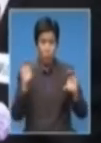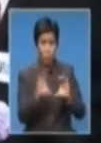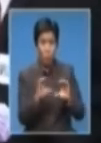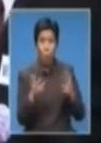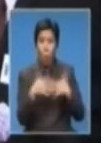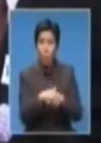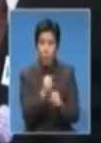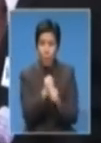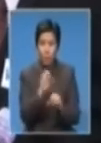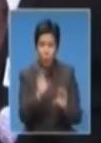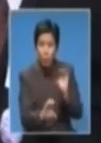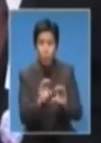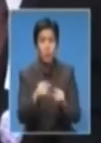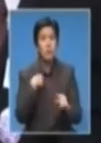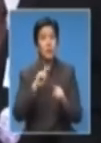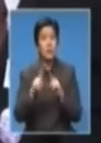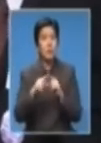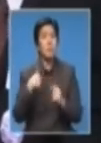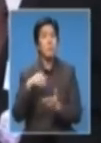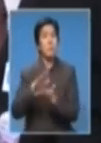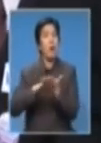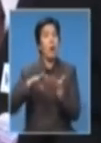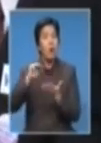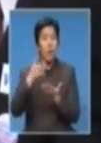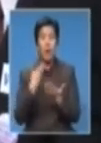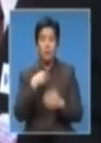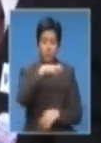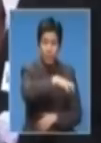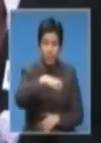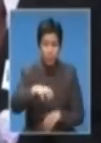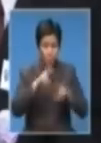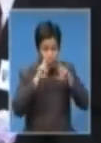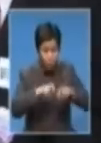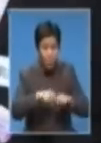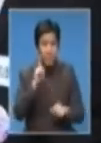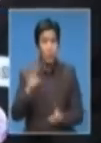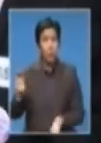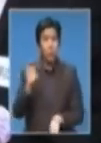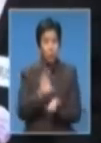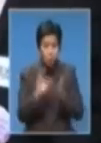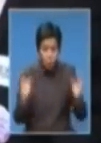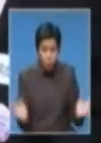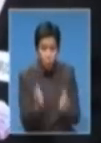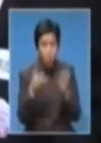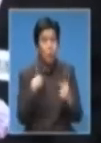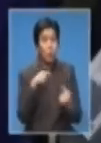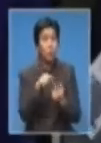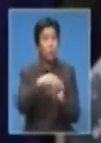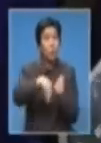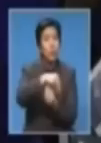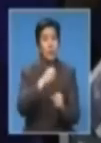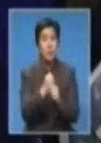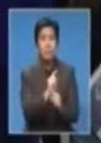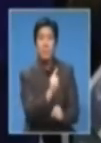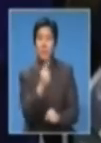นร่วมลงทุนที่จัดตั้งโดยมหาวิทยาลัยสถาบันวิจัยเพื่อเป็นแหล่งเงินทุนสนับสนุนการสร้างนวัตกรรมในเชิงธุรกิจแล้ว